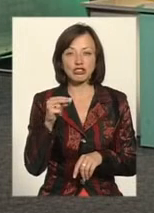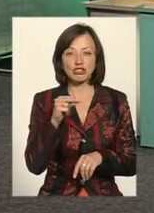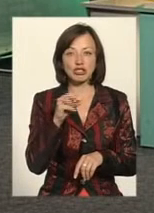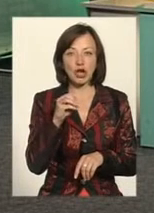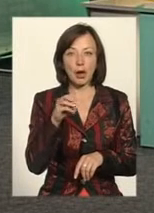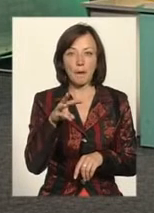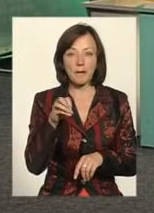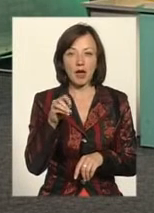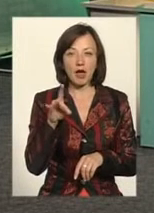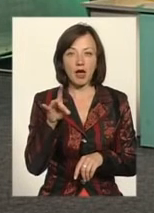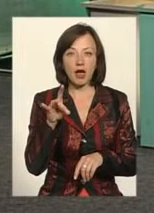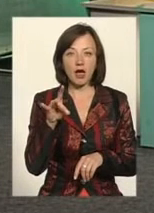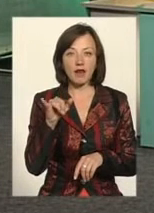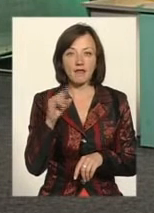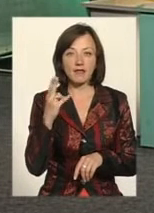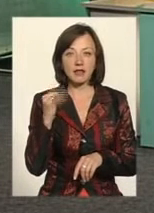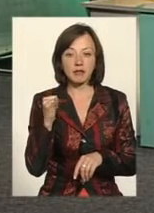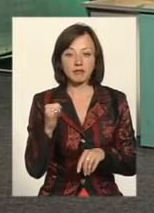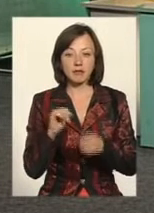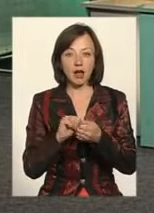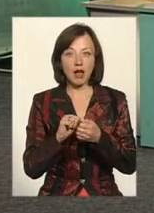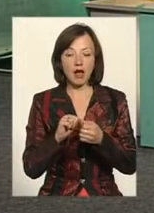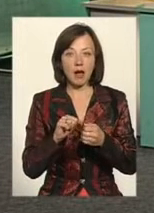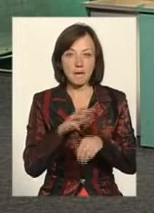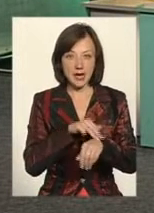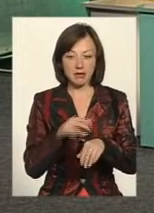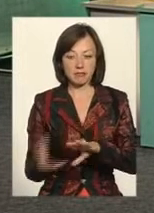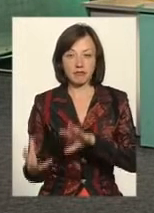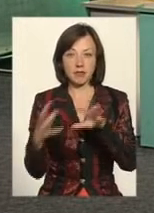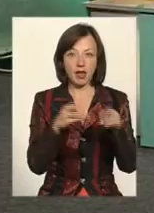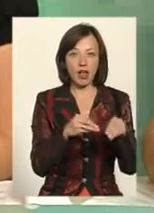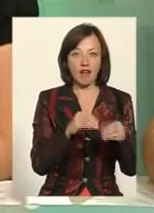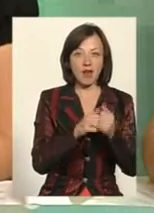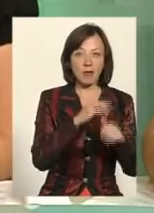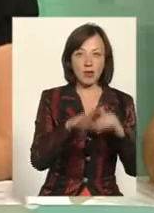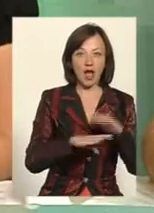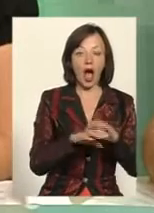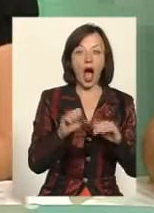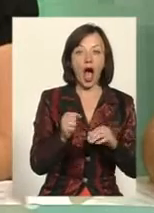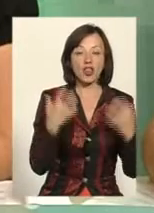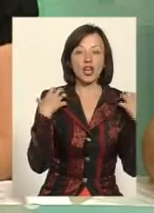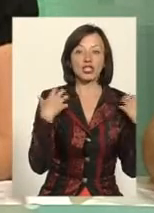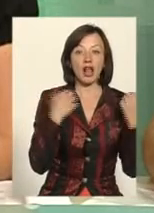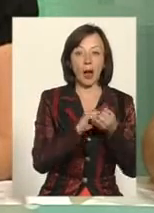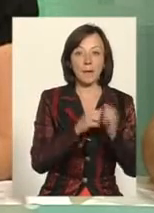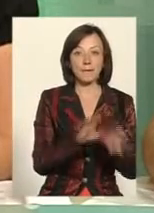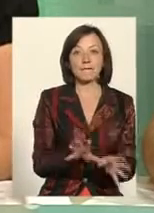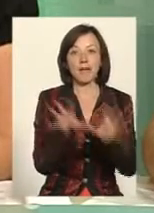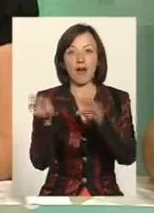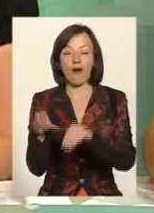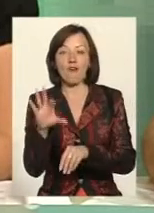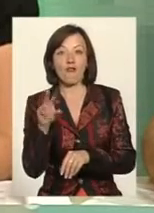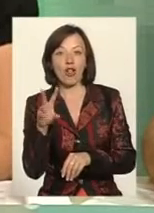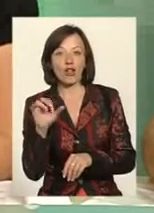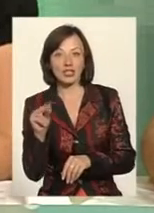краєвідділу міліції, був переведений в Кам'янець-Подільськ. А начальник краєвідділу міста Кам'янець-Подільськ був переведений в Волочиськ.